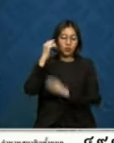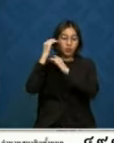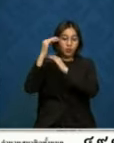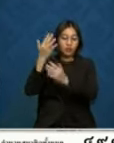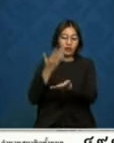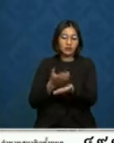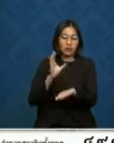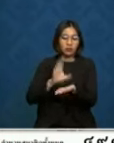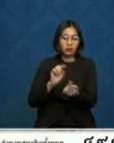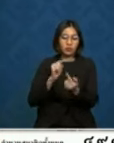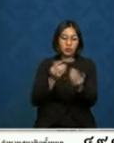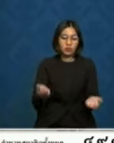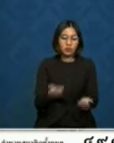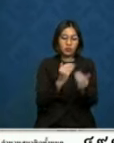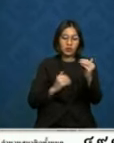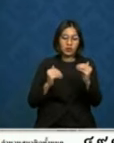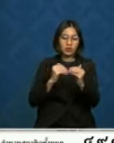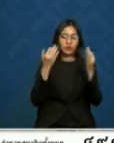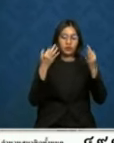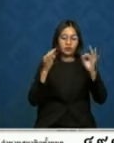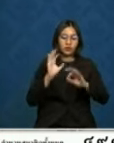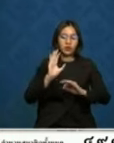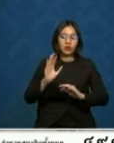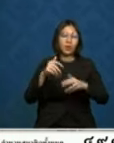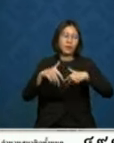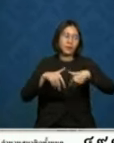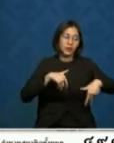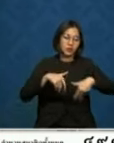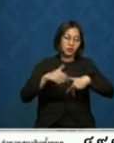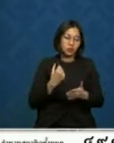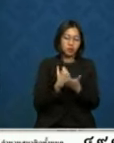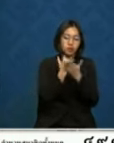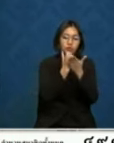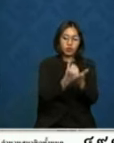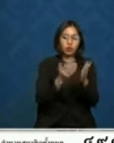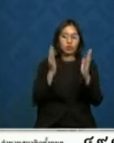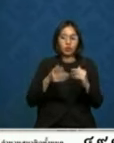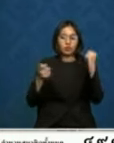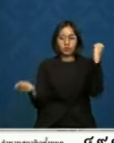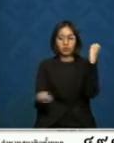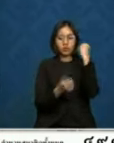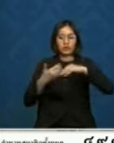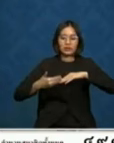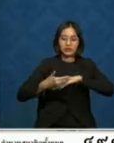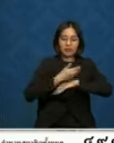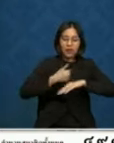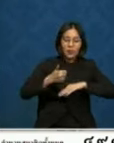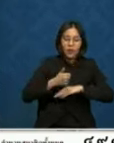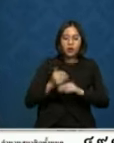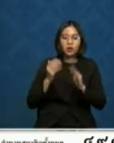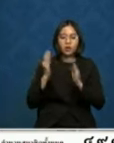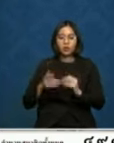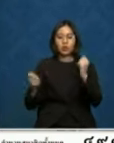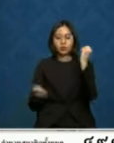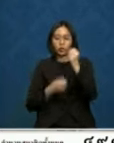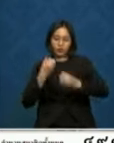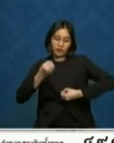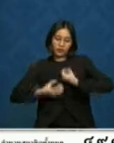างบประมาณเพื่อส่งเสริมสิทธิเสรีภาพของประชาชนจะทำให้นักโทษทางการเมืองและนักโทษทาง